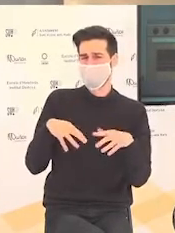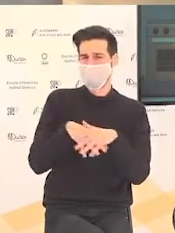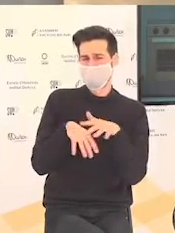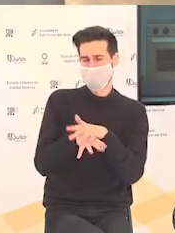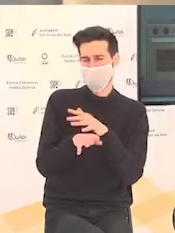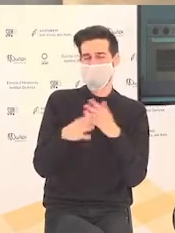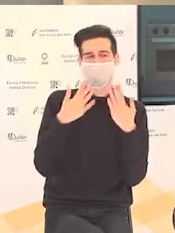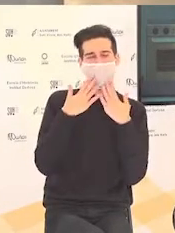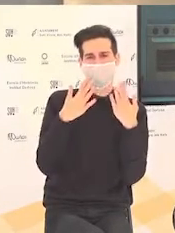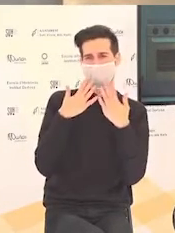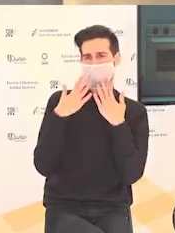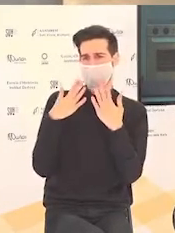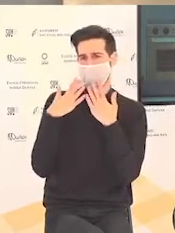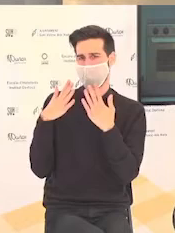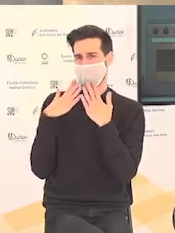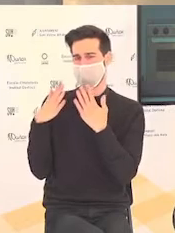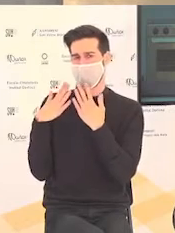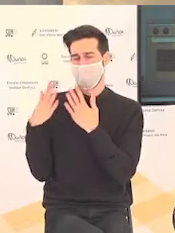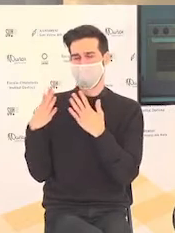gracias.